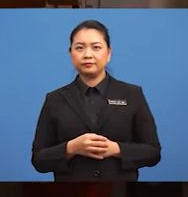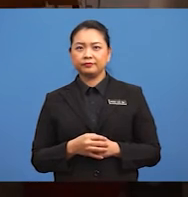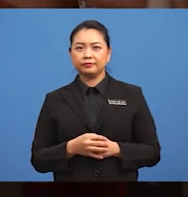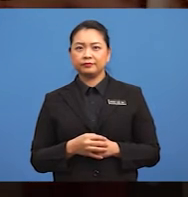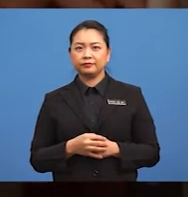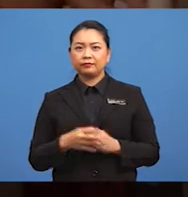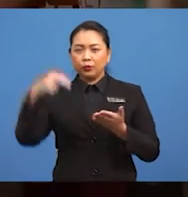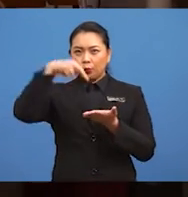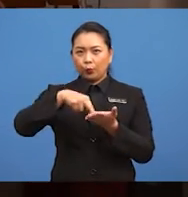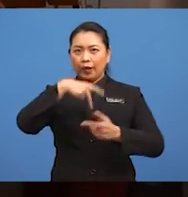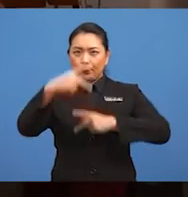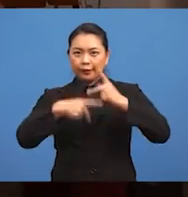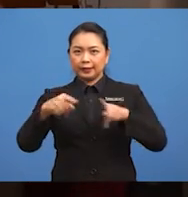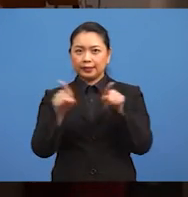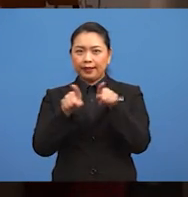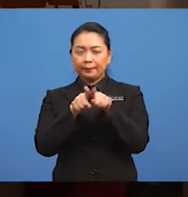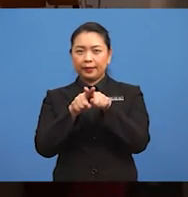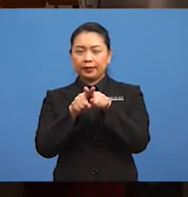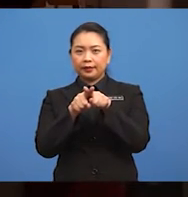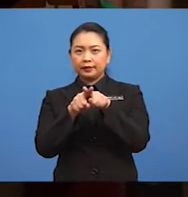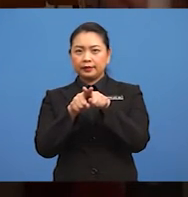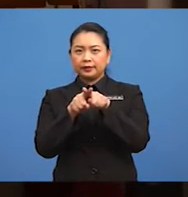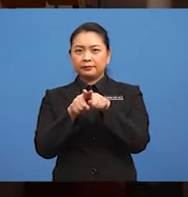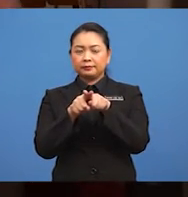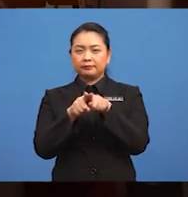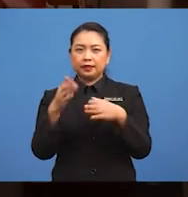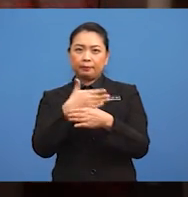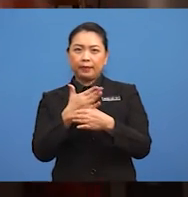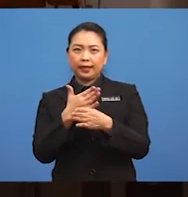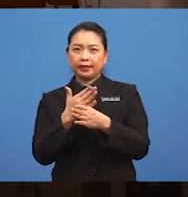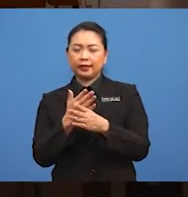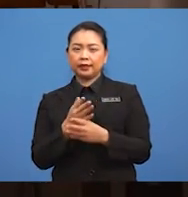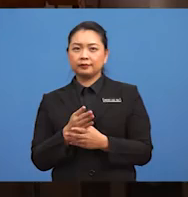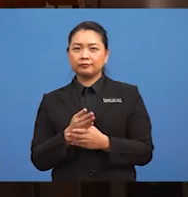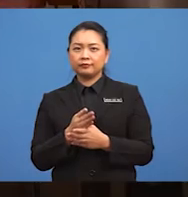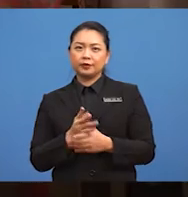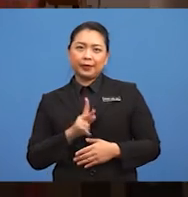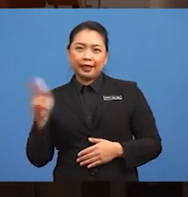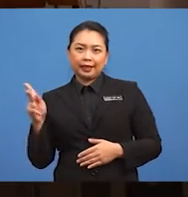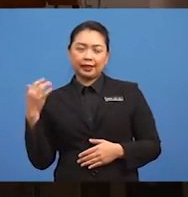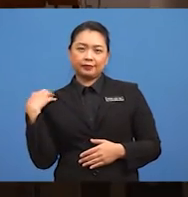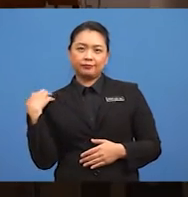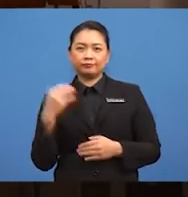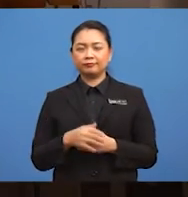Ulang proses yang sama pada bahagian sebelah kanan. makanan.